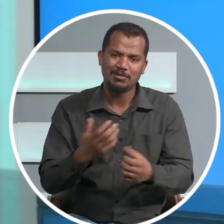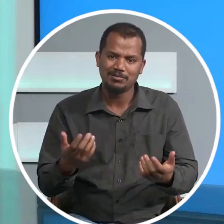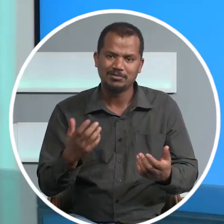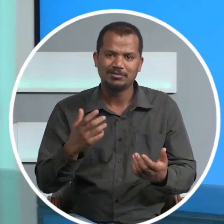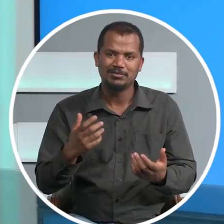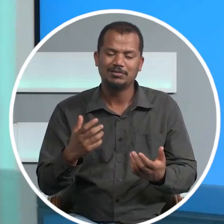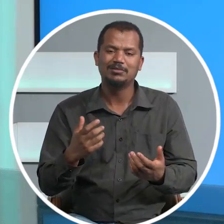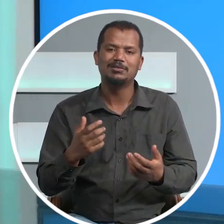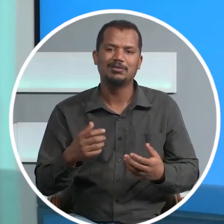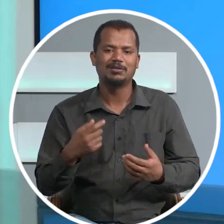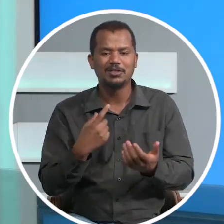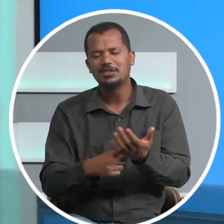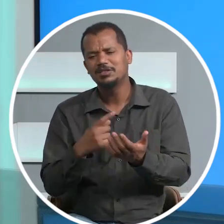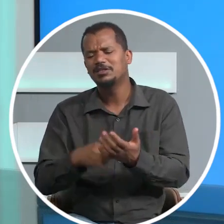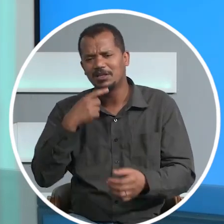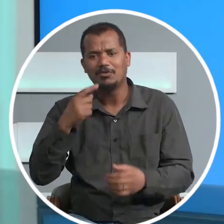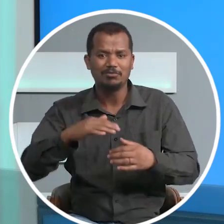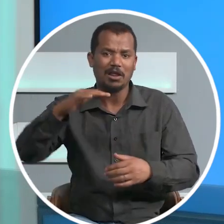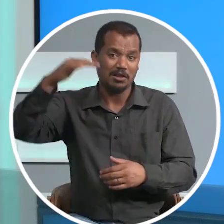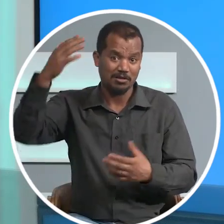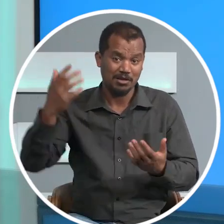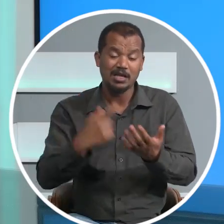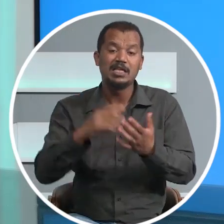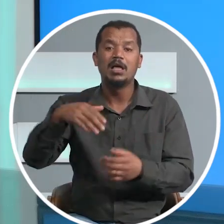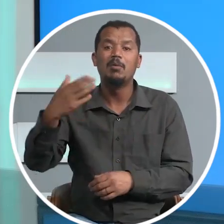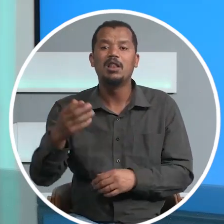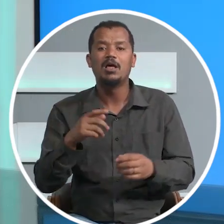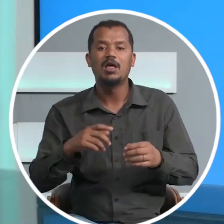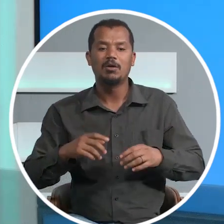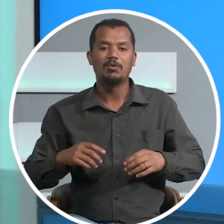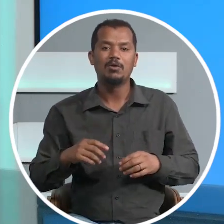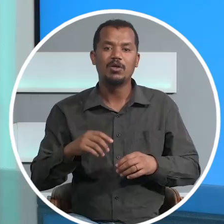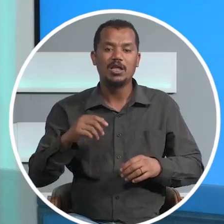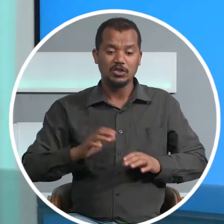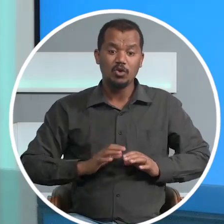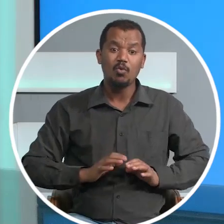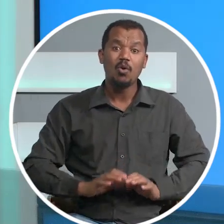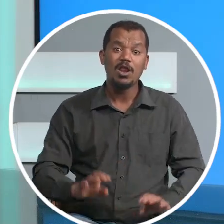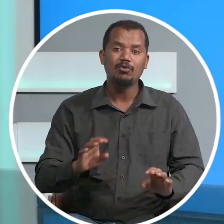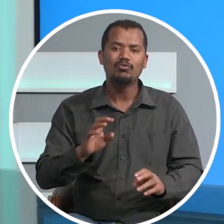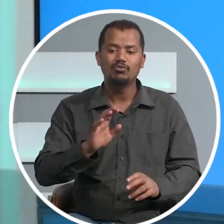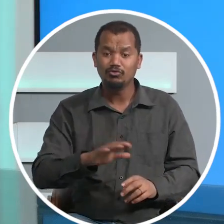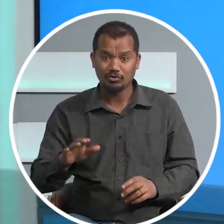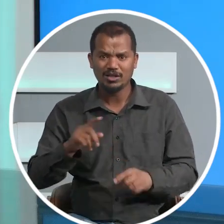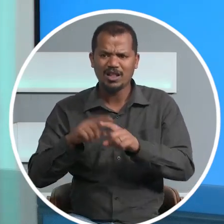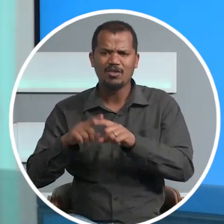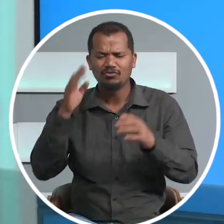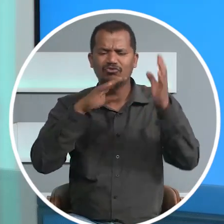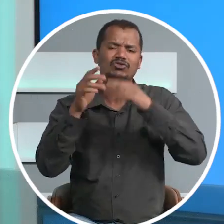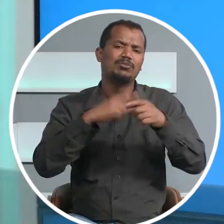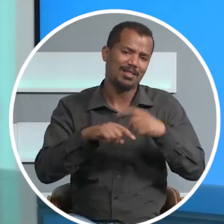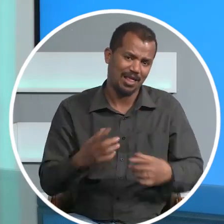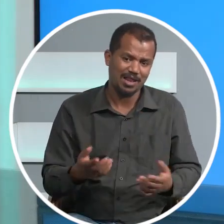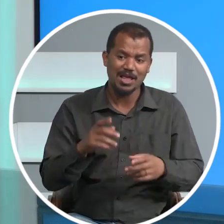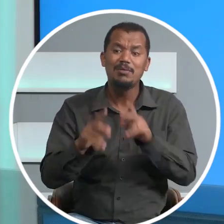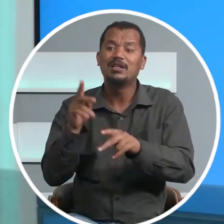ድረስ ማሰርሳቸውን ማሰርሳል ፒኤችዲን ይላሉ። ከዛ በኋላ እንግዲህ የመውለጃ ጋር ያሉ ልጆች ሲወለዱ የተለያዩ አይነት ፕሮብሌሞች ይመጣሉ። ህብረተሰባችንም